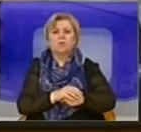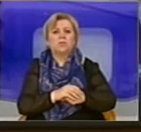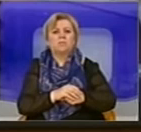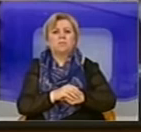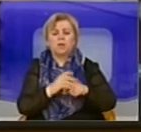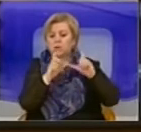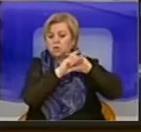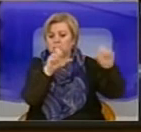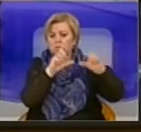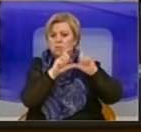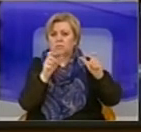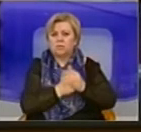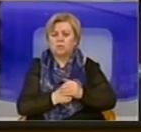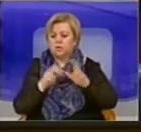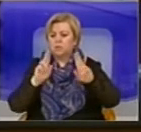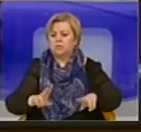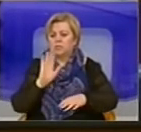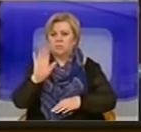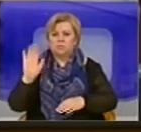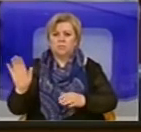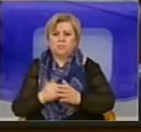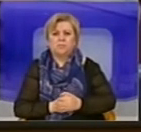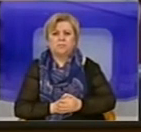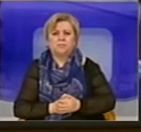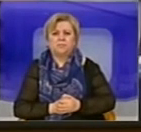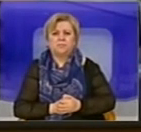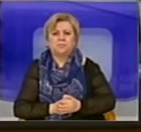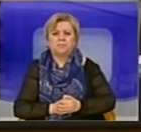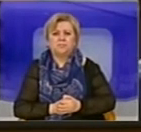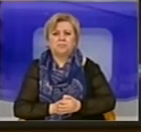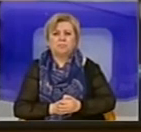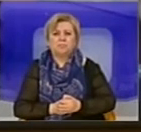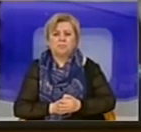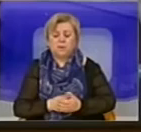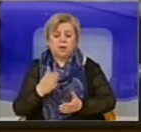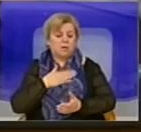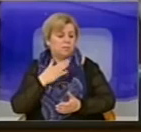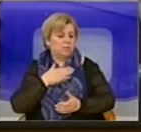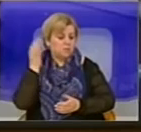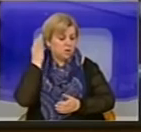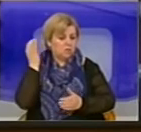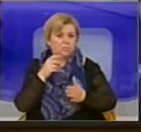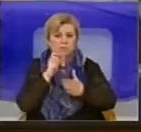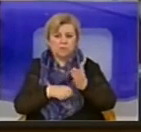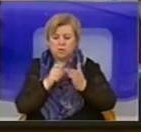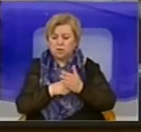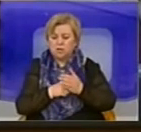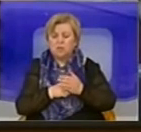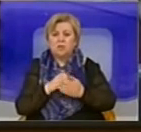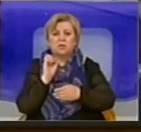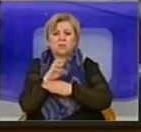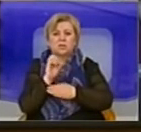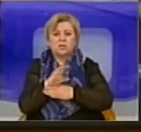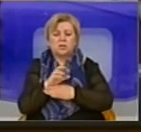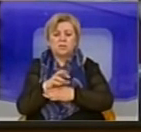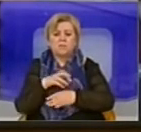tyre publike u bëjnë ndaj drejtave të tyre të njeriut. Pra, përderisa ne po dëgjojmë që antarësimi në Këshillin e Evropës është prioritet afat